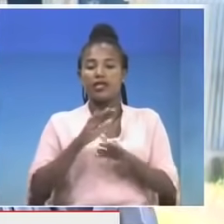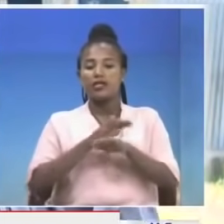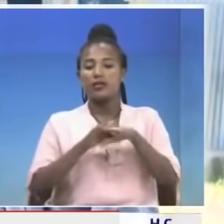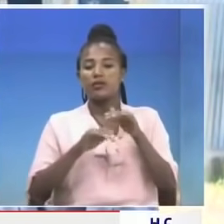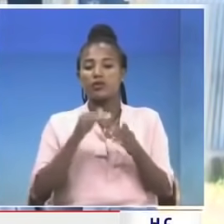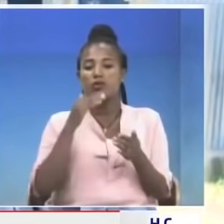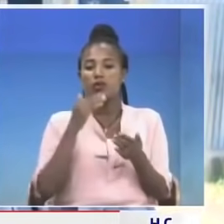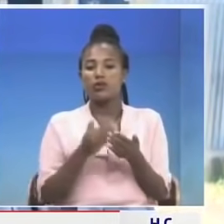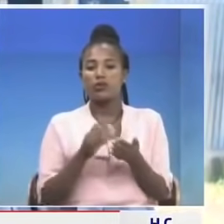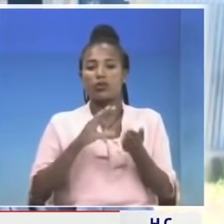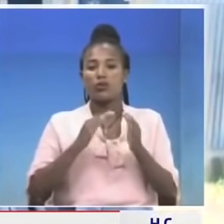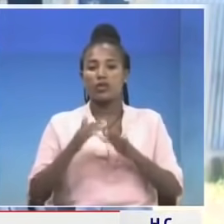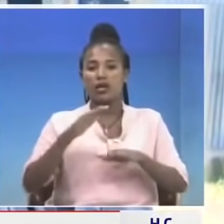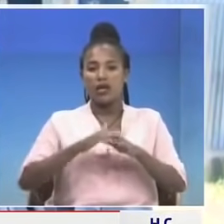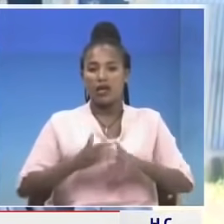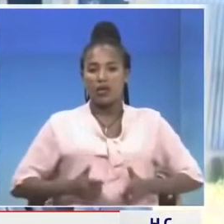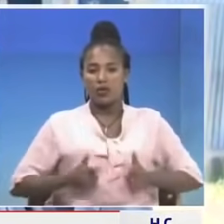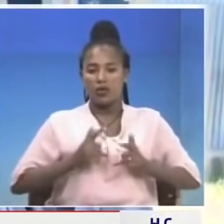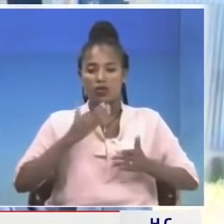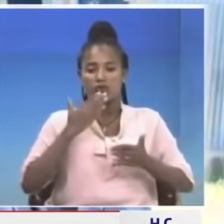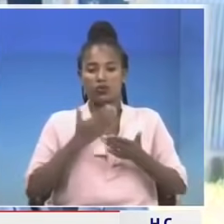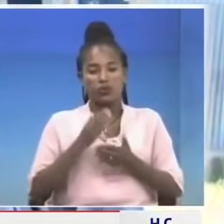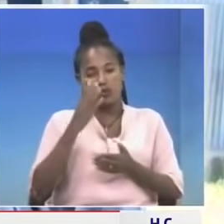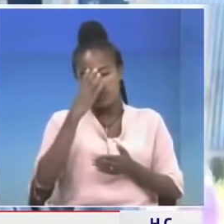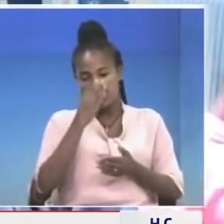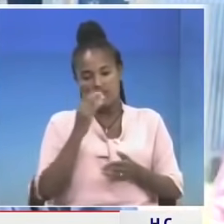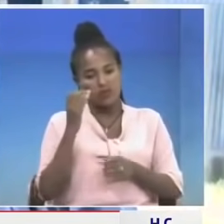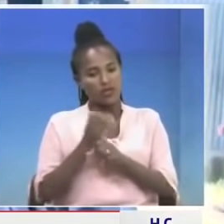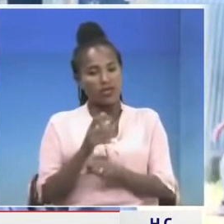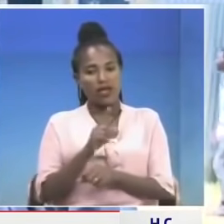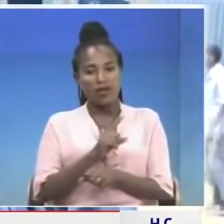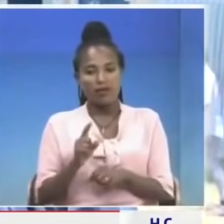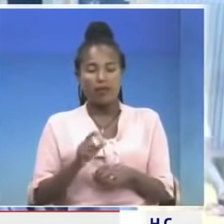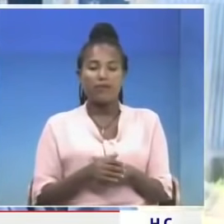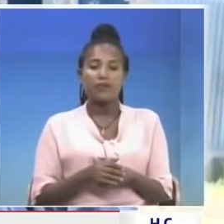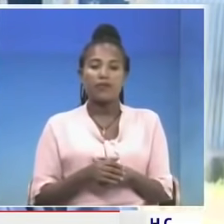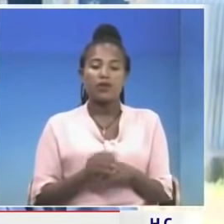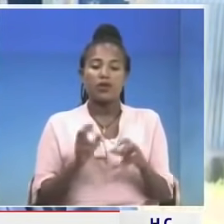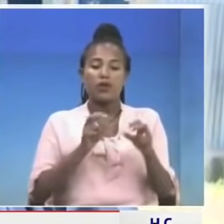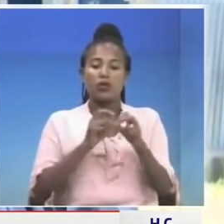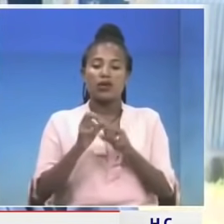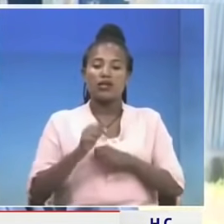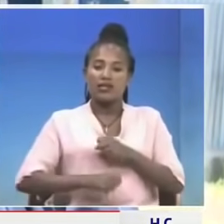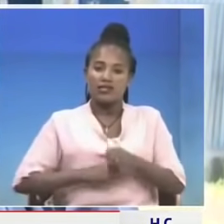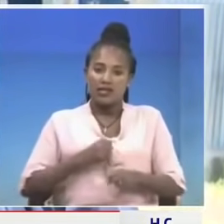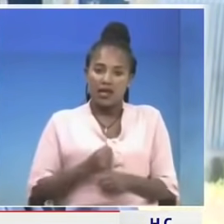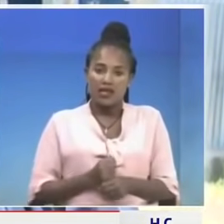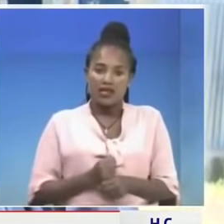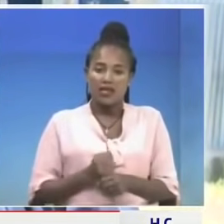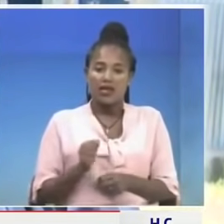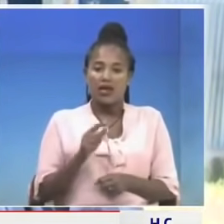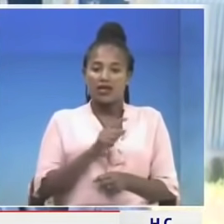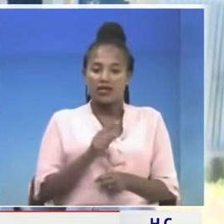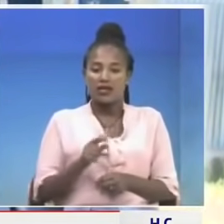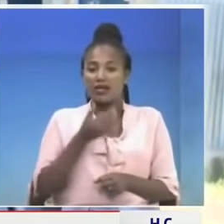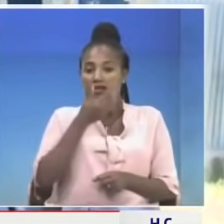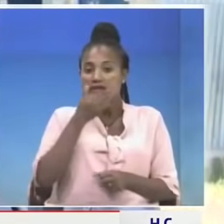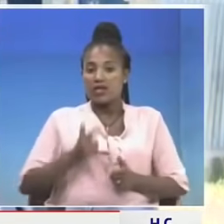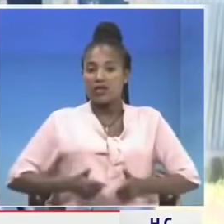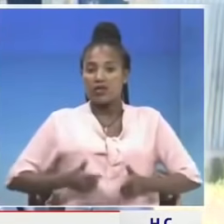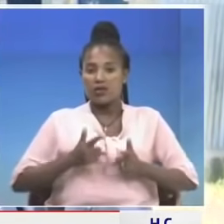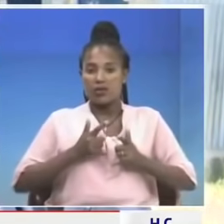ሁኔታ ላይ ኖረን ጥሩ እንቅልፍ ሊወስደን አይገባም። ወገንህ እየተሰቃየ አንተ የተሻለ ኑሮ